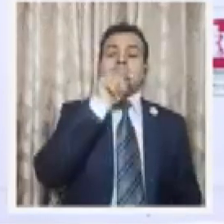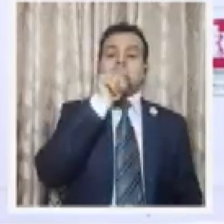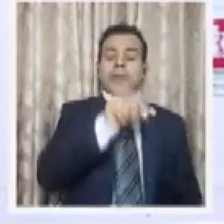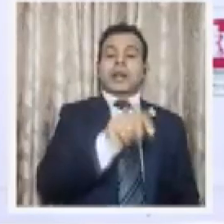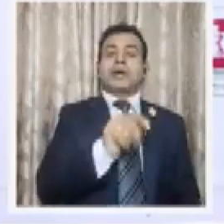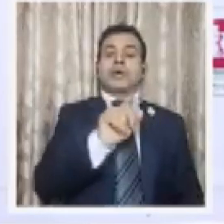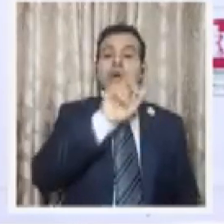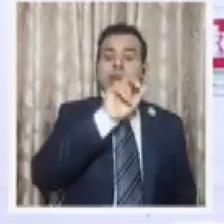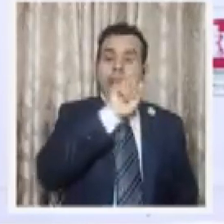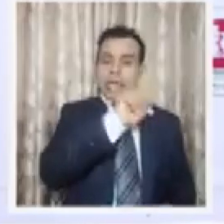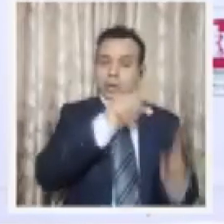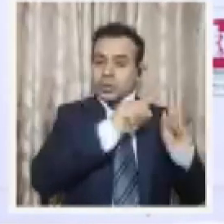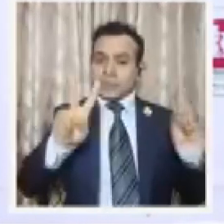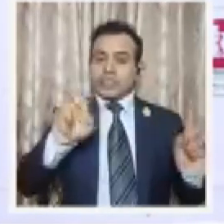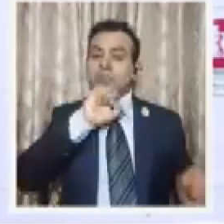0.0 থেকে 10 বছরের মধ্যে 18 জন,